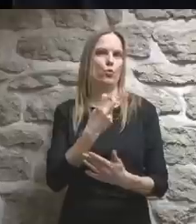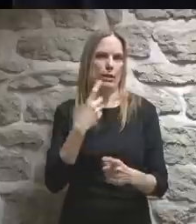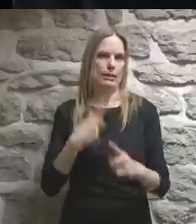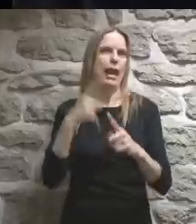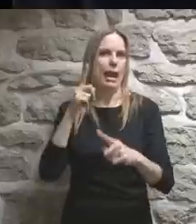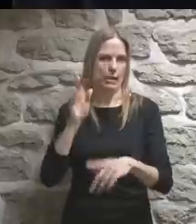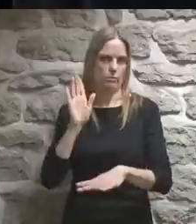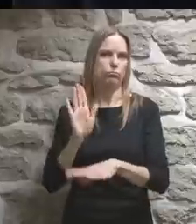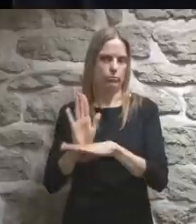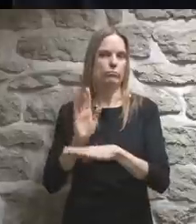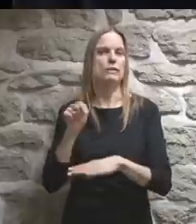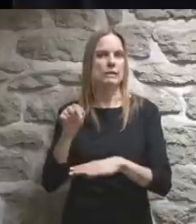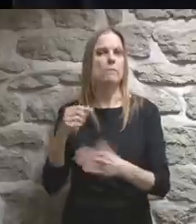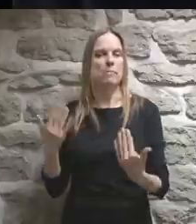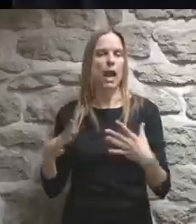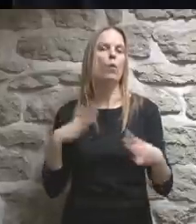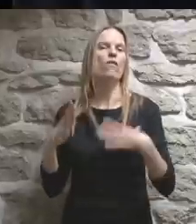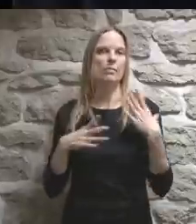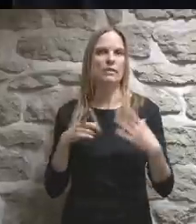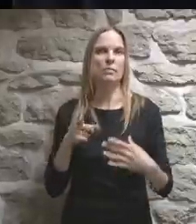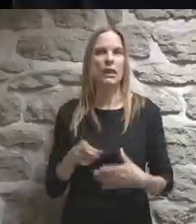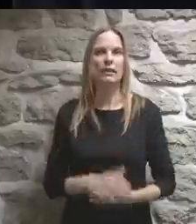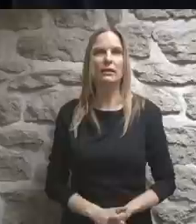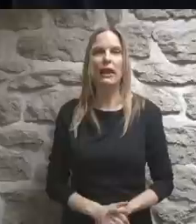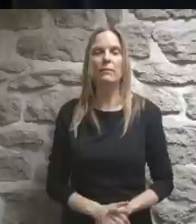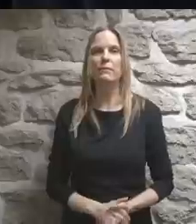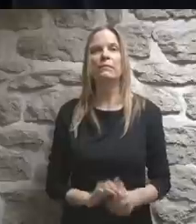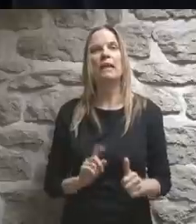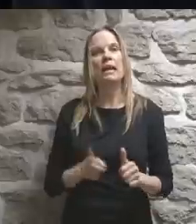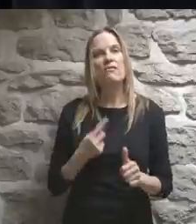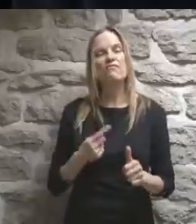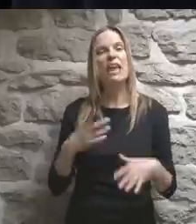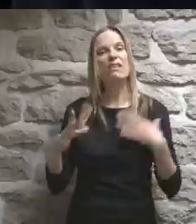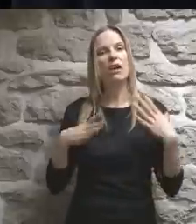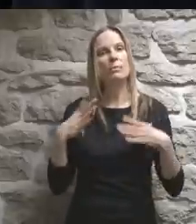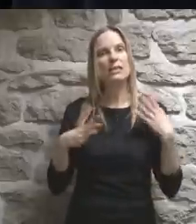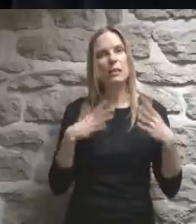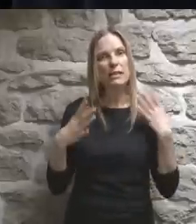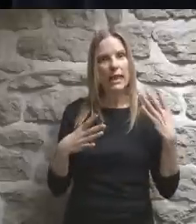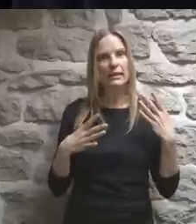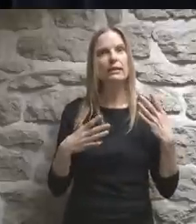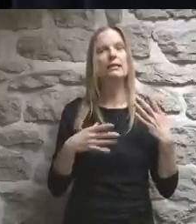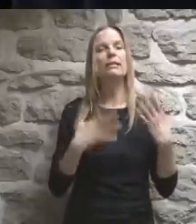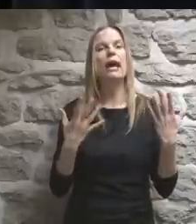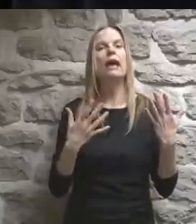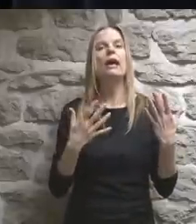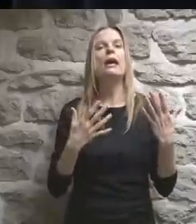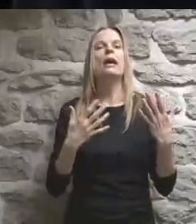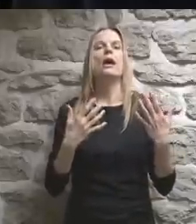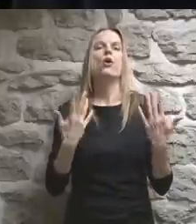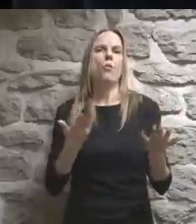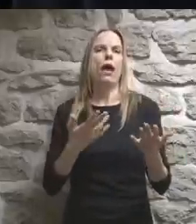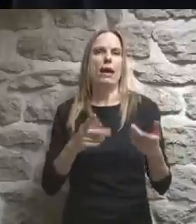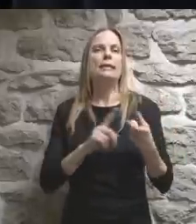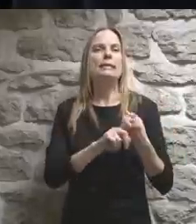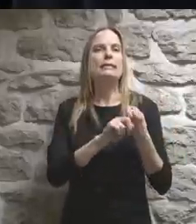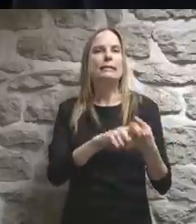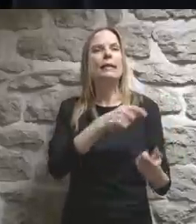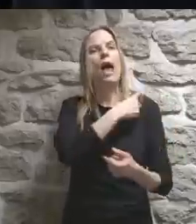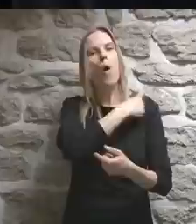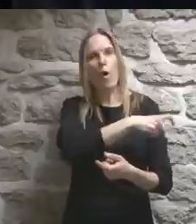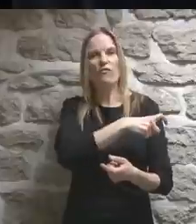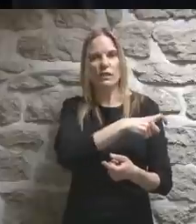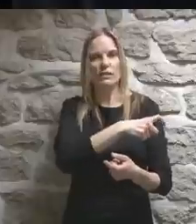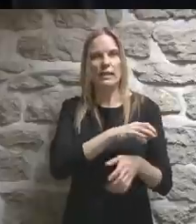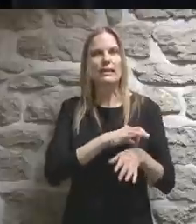on siis hetkel meil ettevalmistamisel. Ettevalmistamisel on ka PPA poolt sideohvitseri saatmine Poola. Eelkõige siis